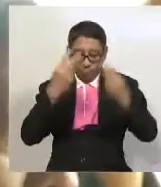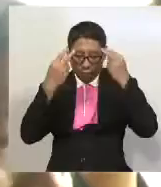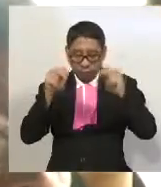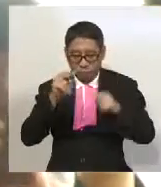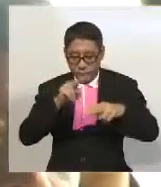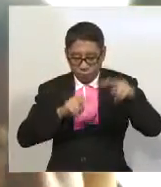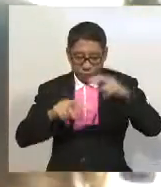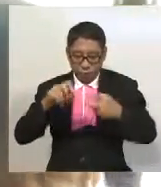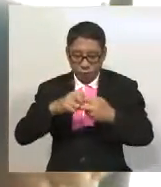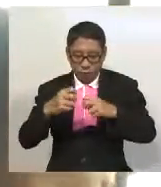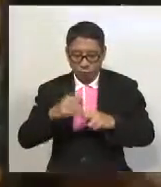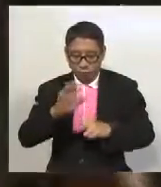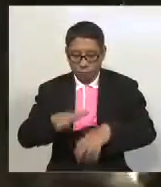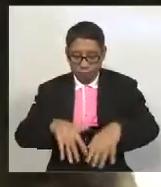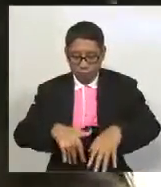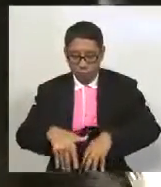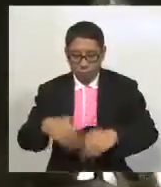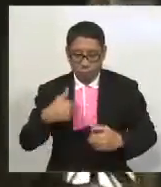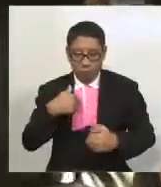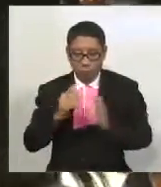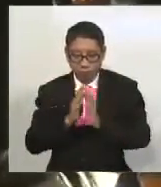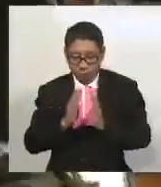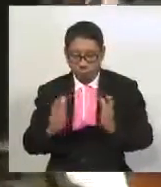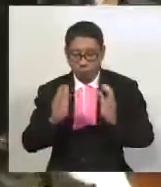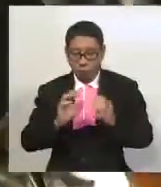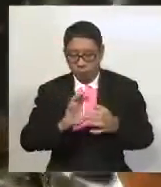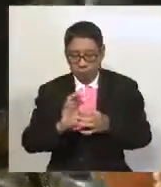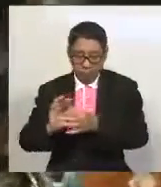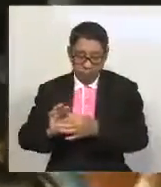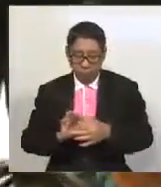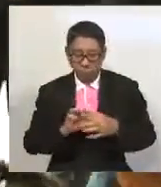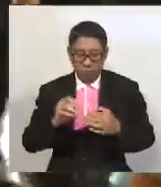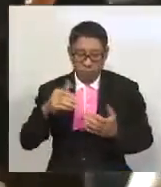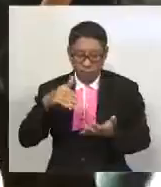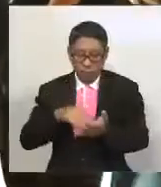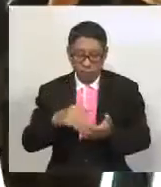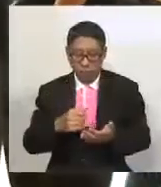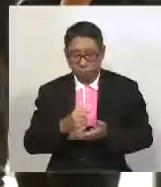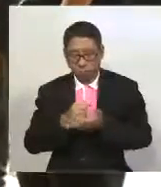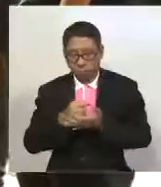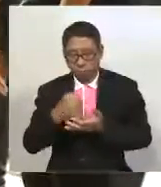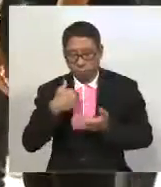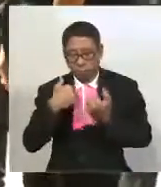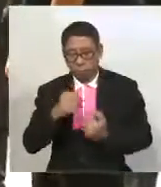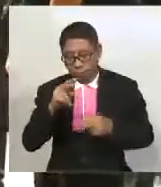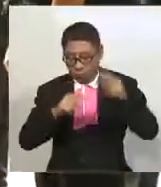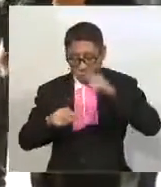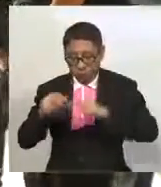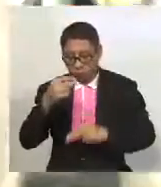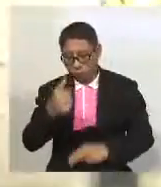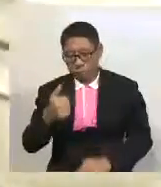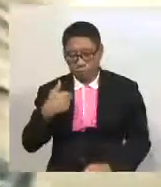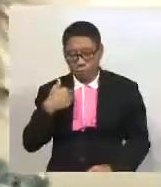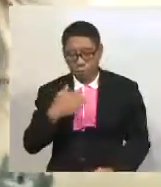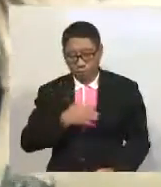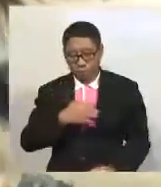มาตรวจเยี่ยมปัญหาของชาวบ้านพร้อมขอบคุณหน่วยงานที่เกี่ยวข้องในศูนย์อพยพที่ให้การดูแลเป็นอย่างดีและต้องการ